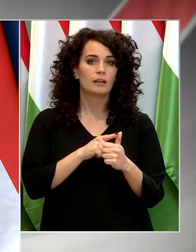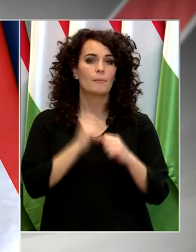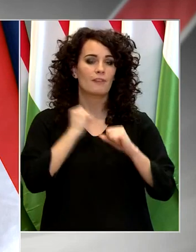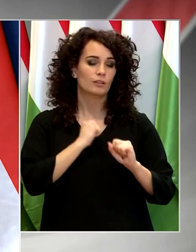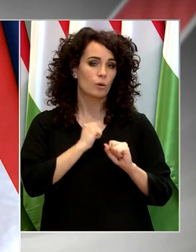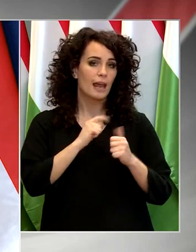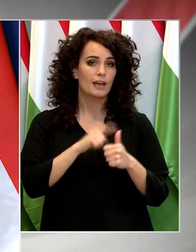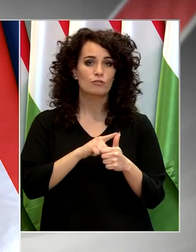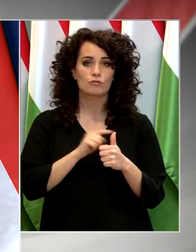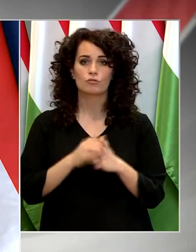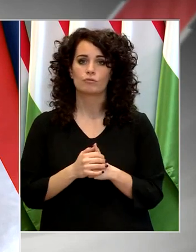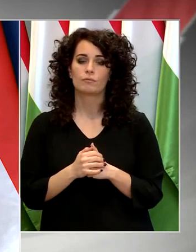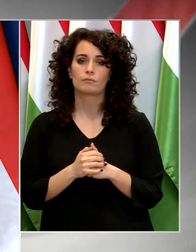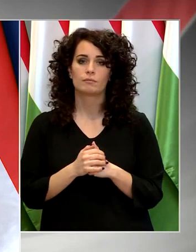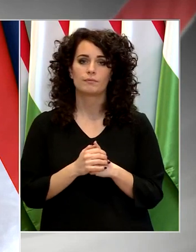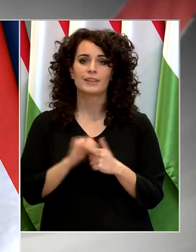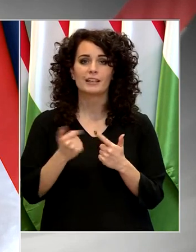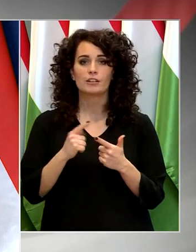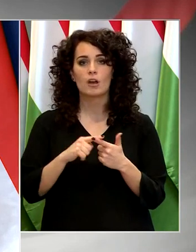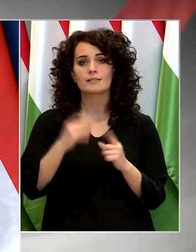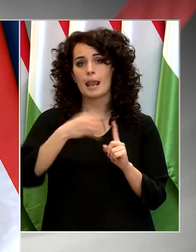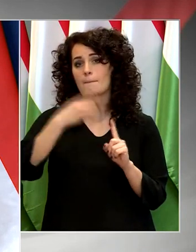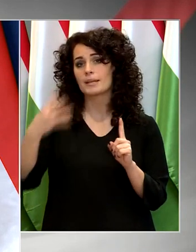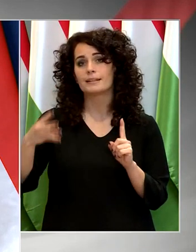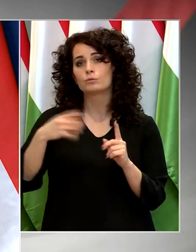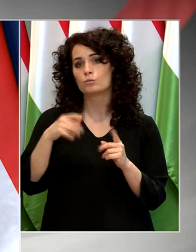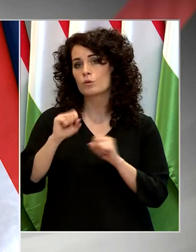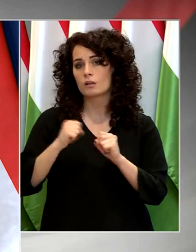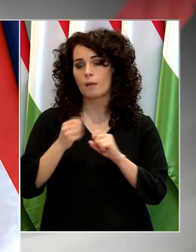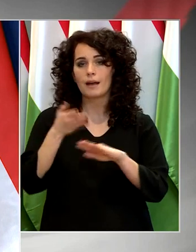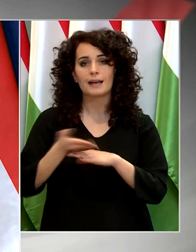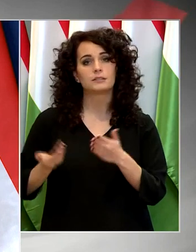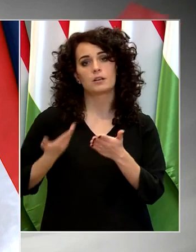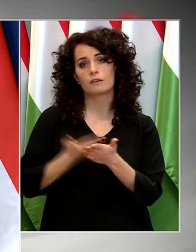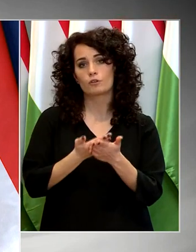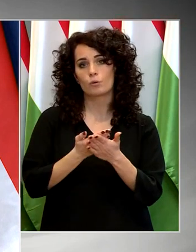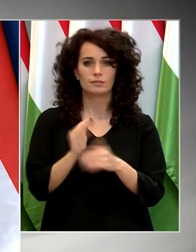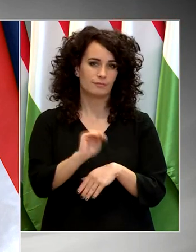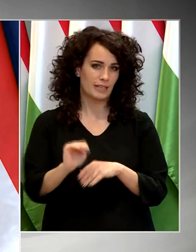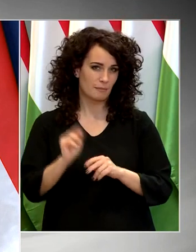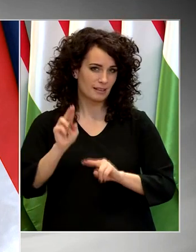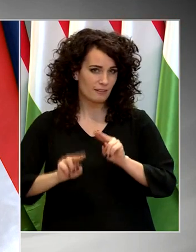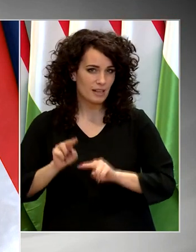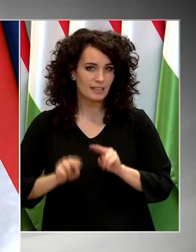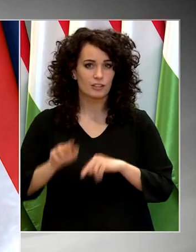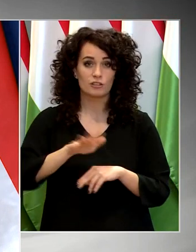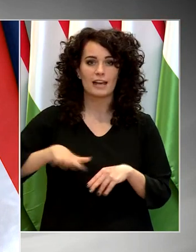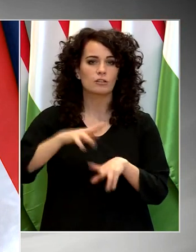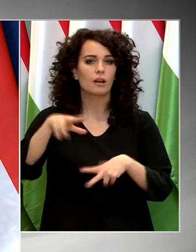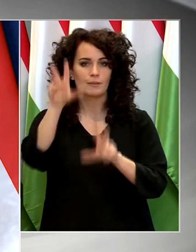és az LMBTQ mozgalmak által javasolt gyermeknevelés és társadalom